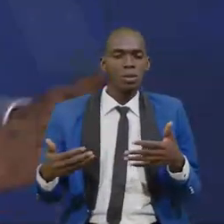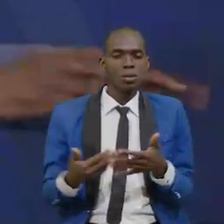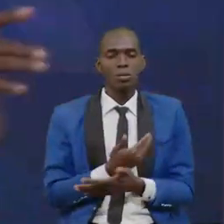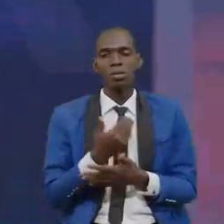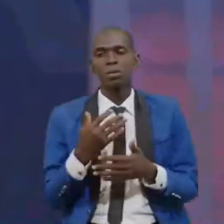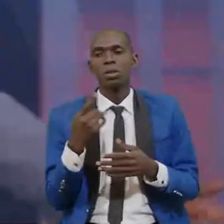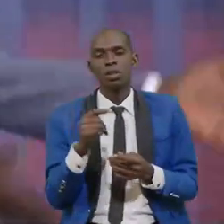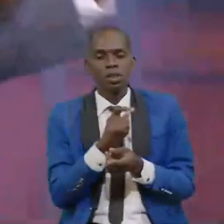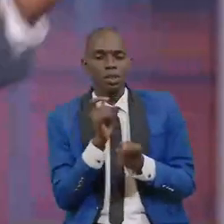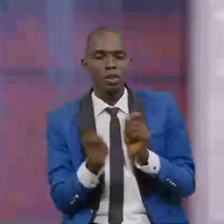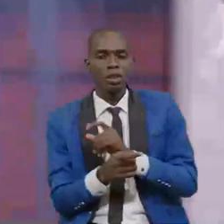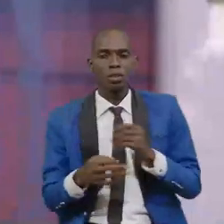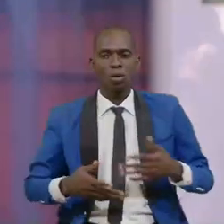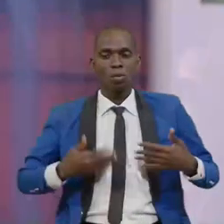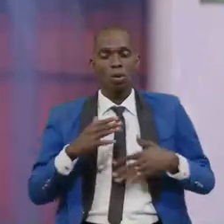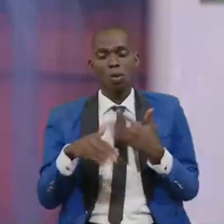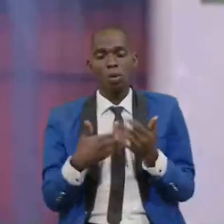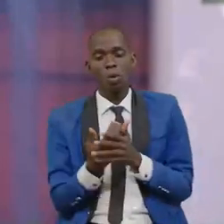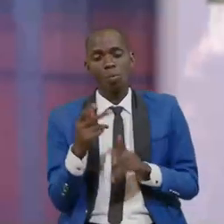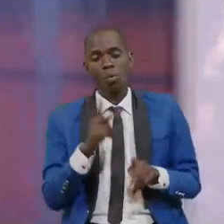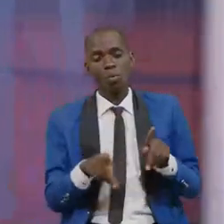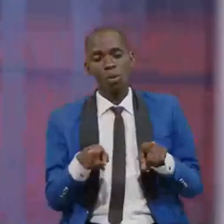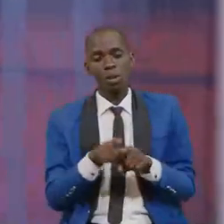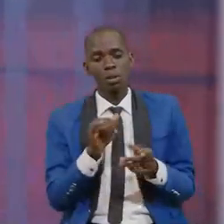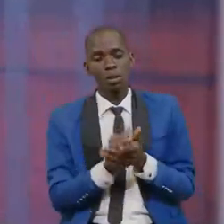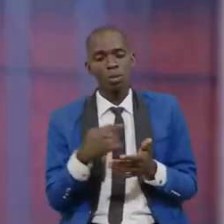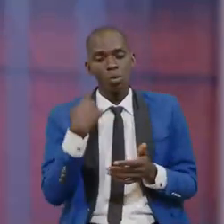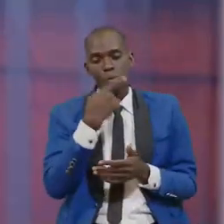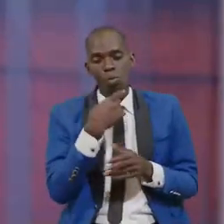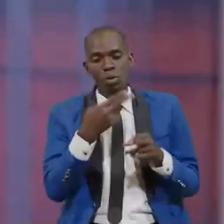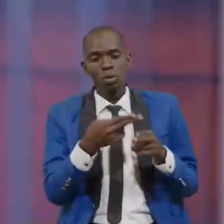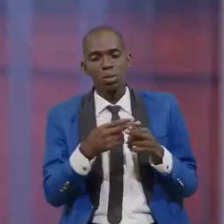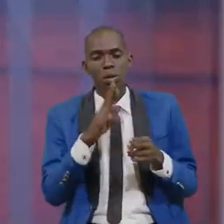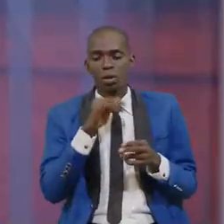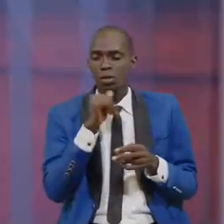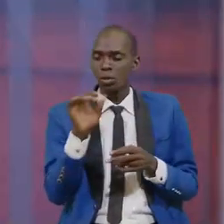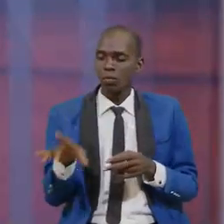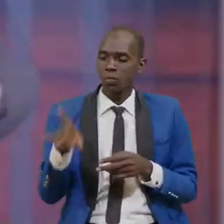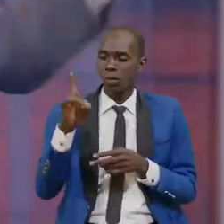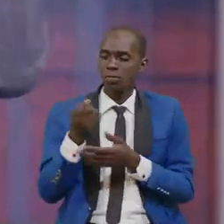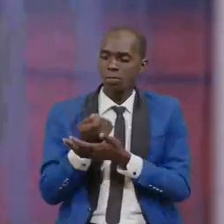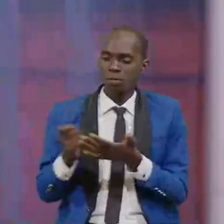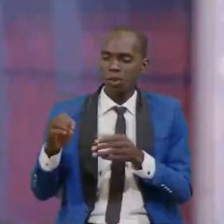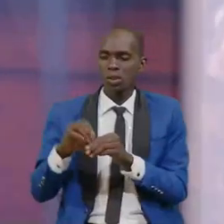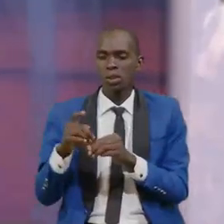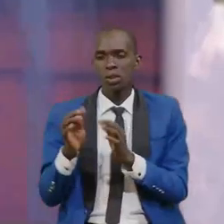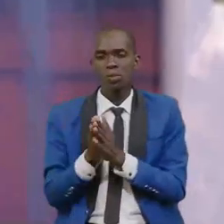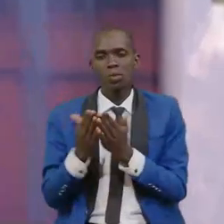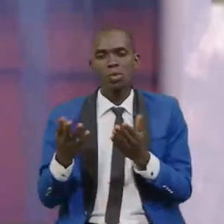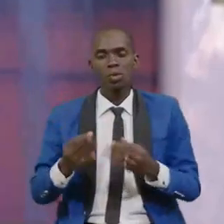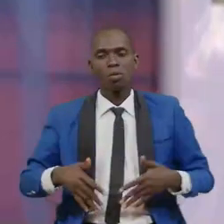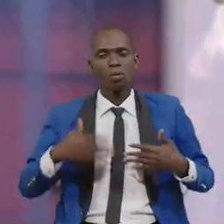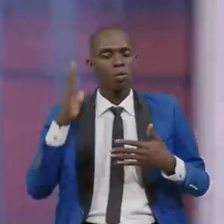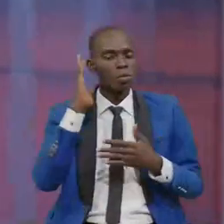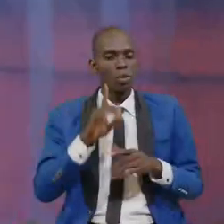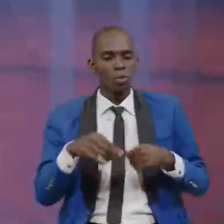le changement de vie. Tous ces gens-là, dont les noms ne sont pas trouvés, écrits, gardés dans le livre de vie, ils